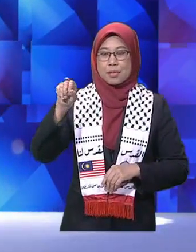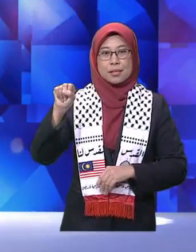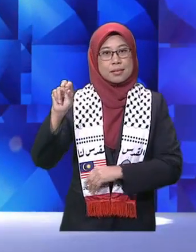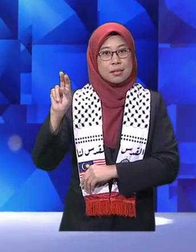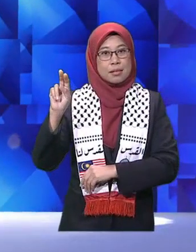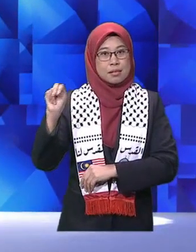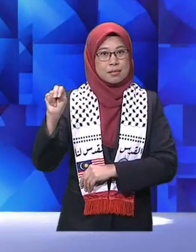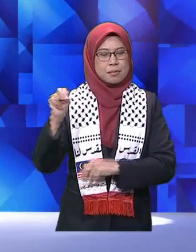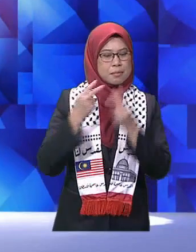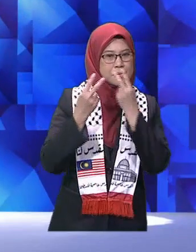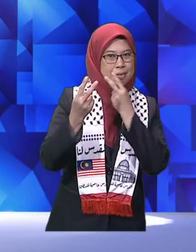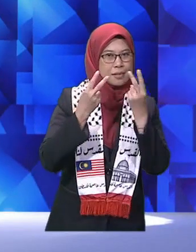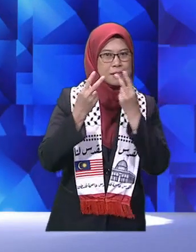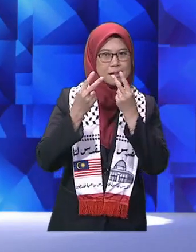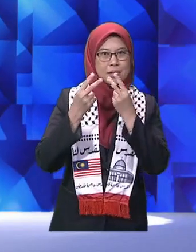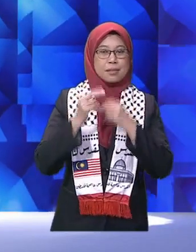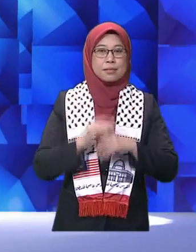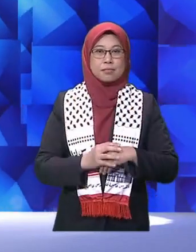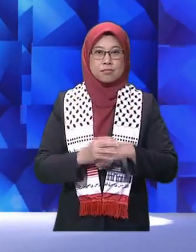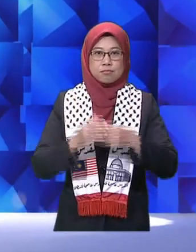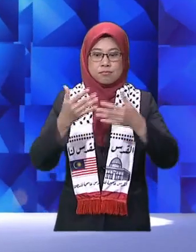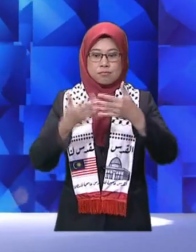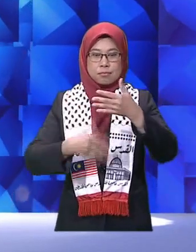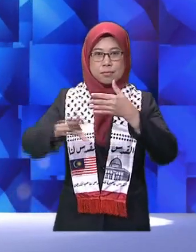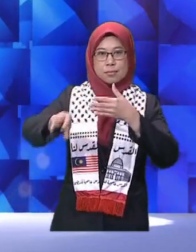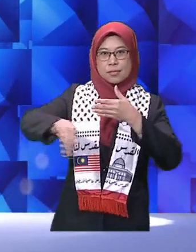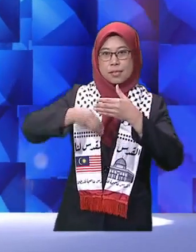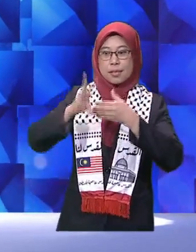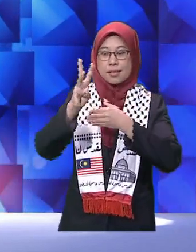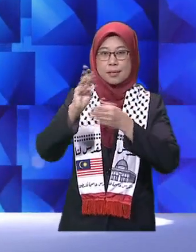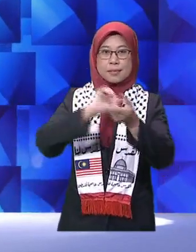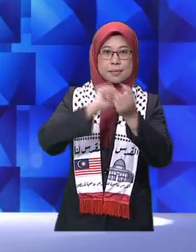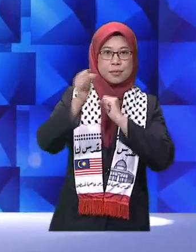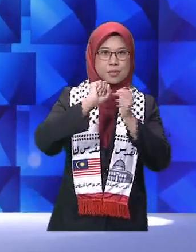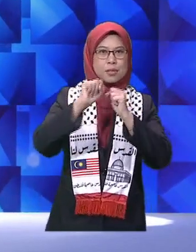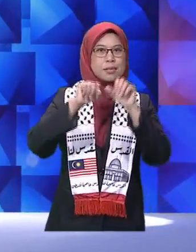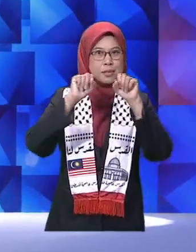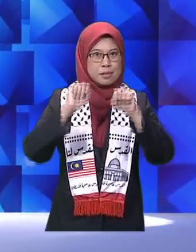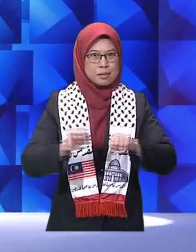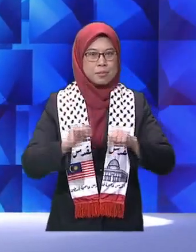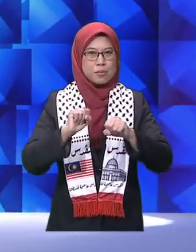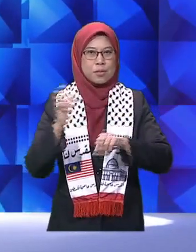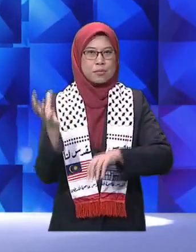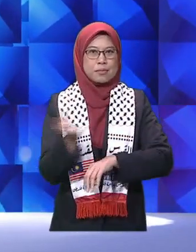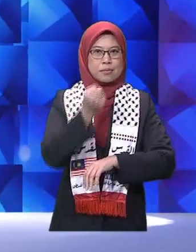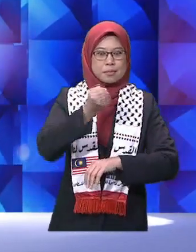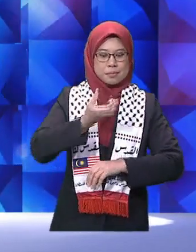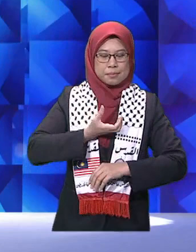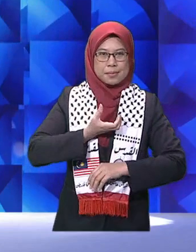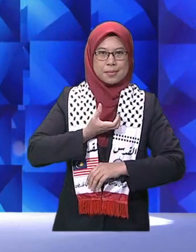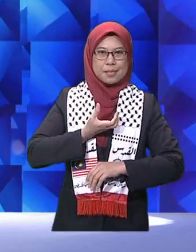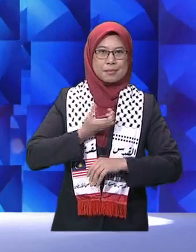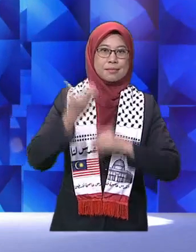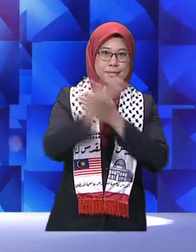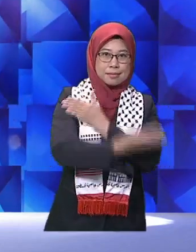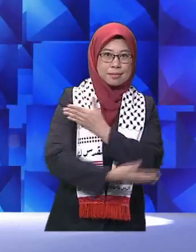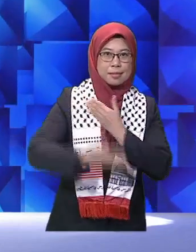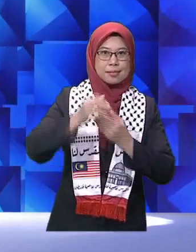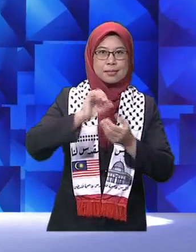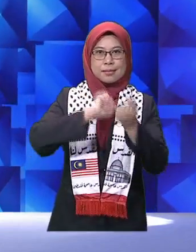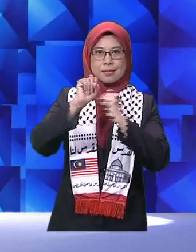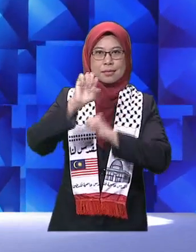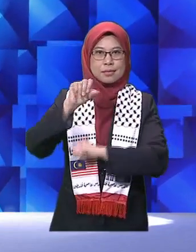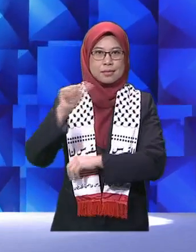Majlis Sukan Negara MSN melihat kemasukan semula 6 sukan yang berpotensi menjadi penyumbang pingat negara di Sukan SEA